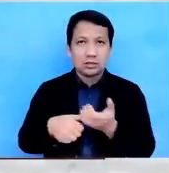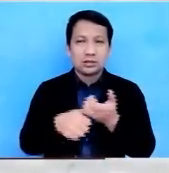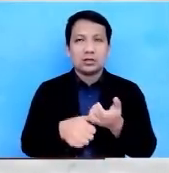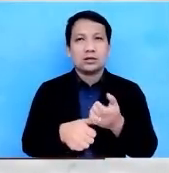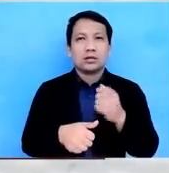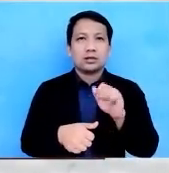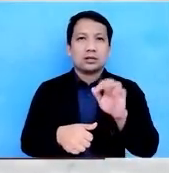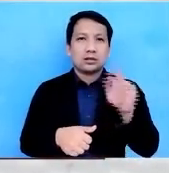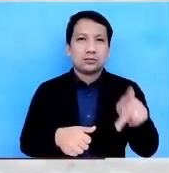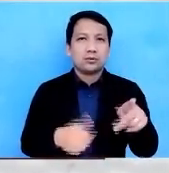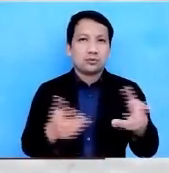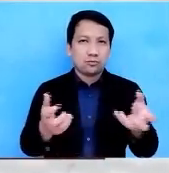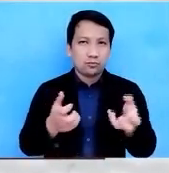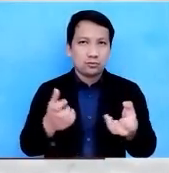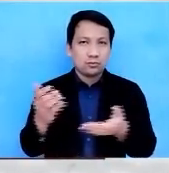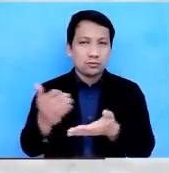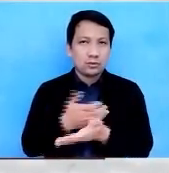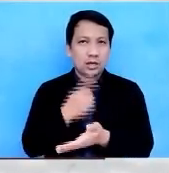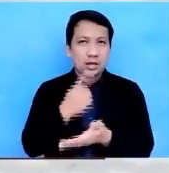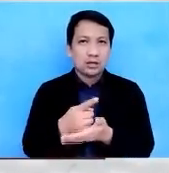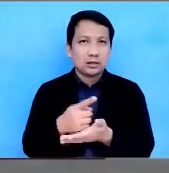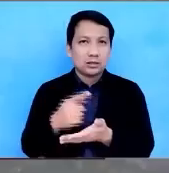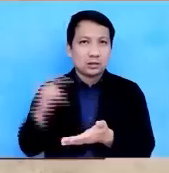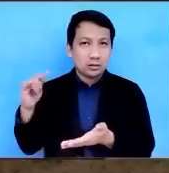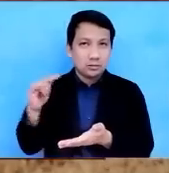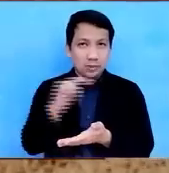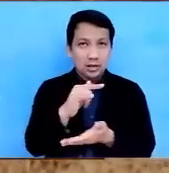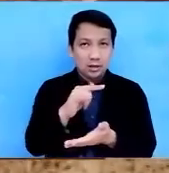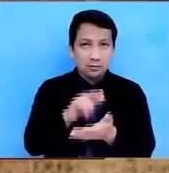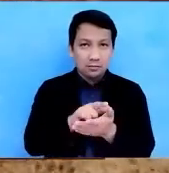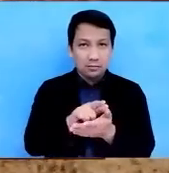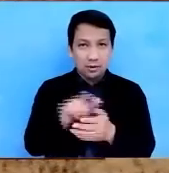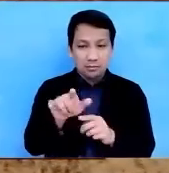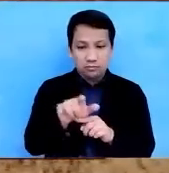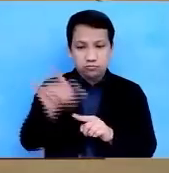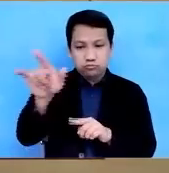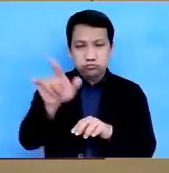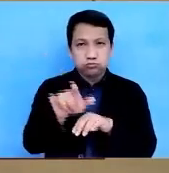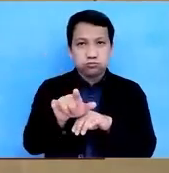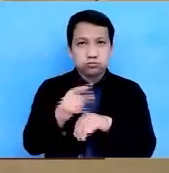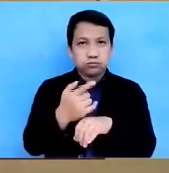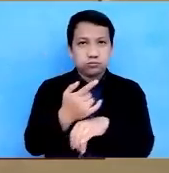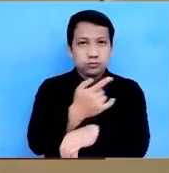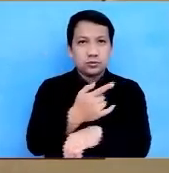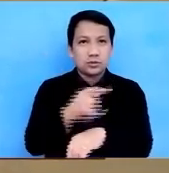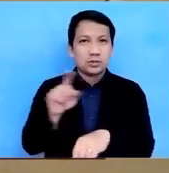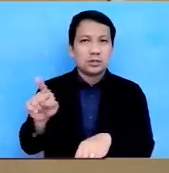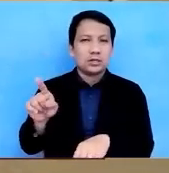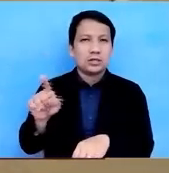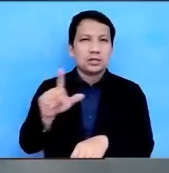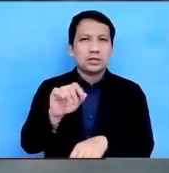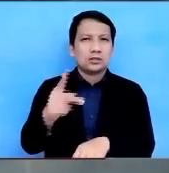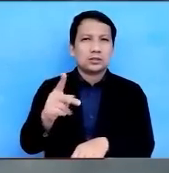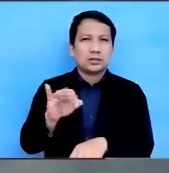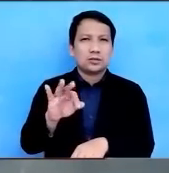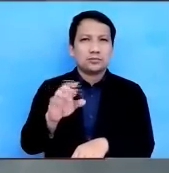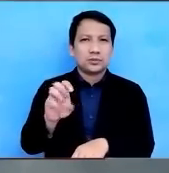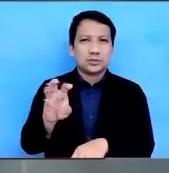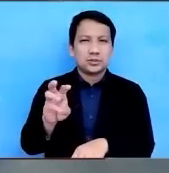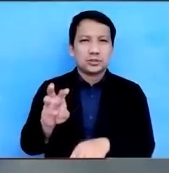ng kagustuhan na makabili ng mga fighter jets. Pero ang kanilang kinukonsidera ay ang Lockheed Martin F-16 at